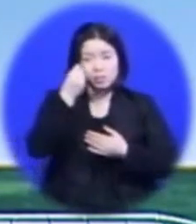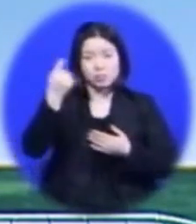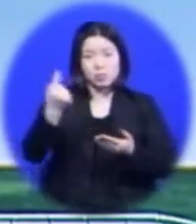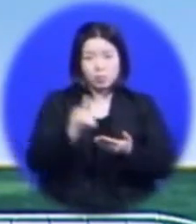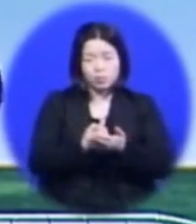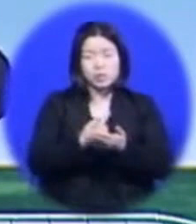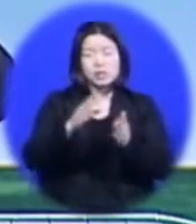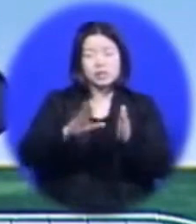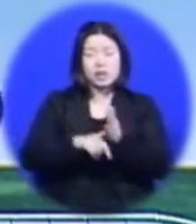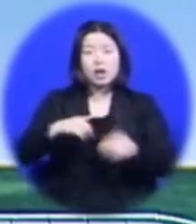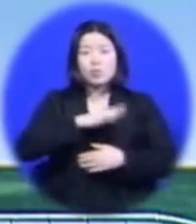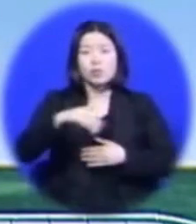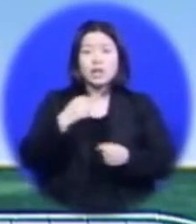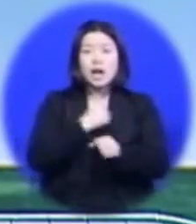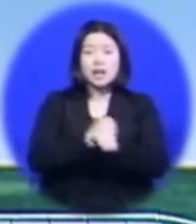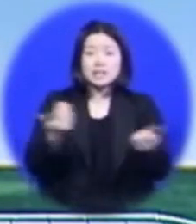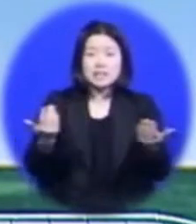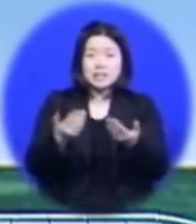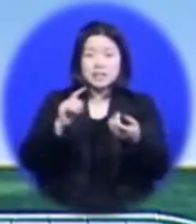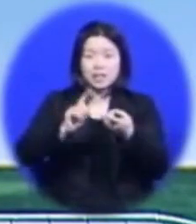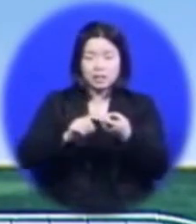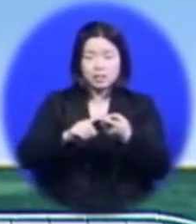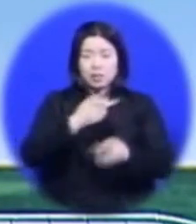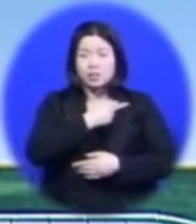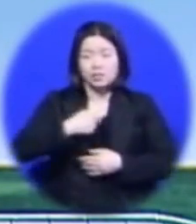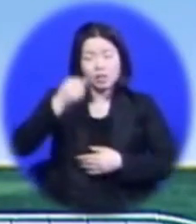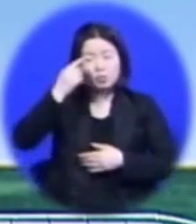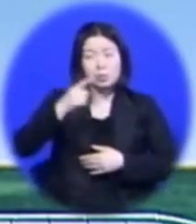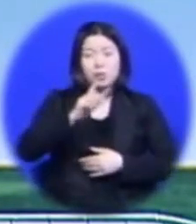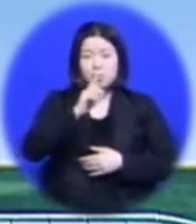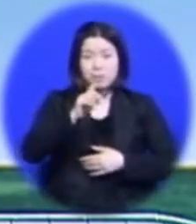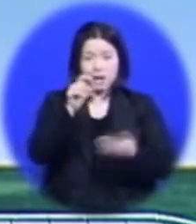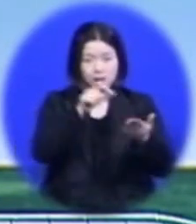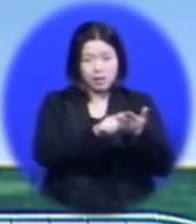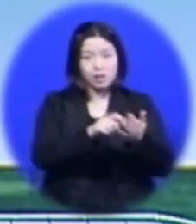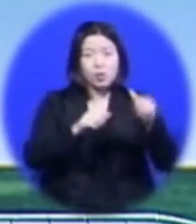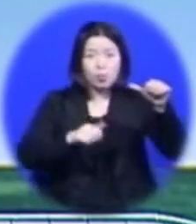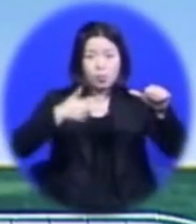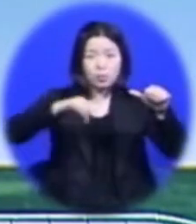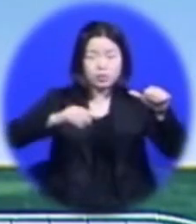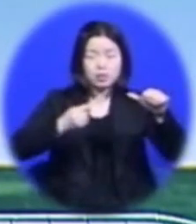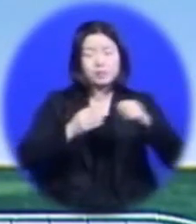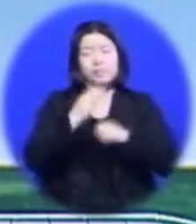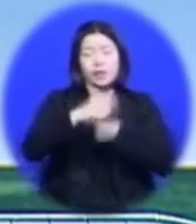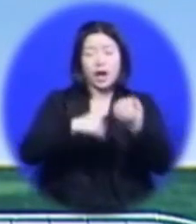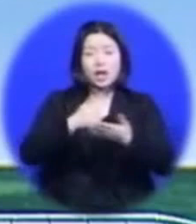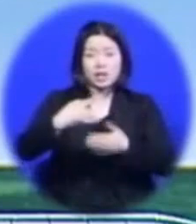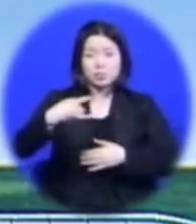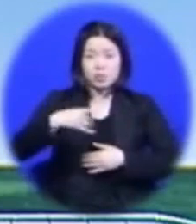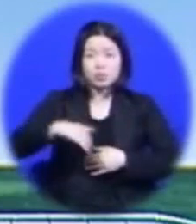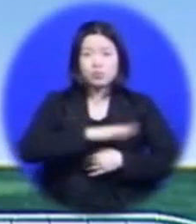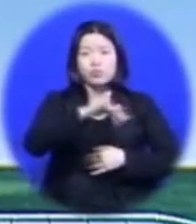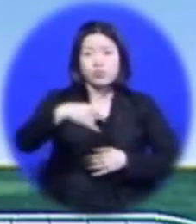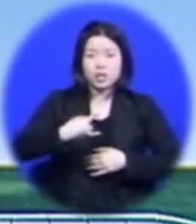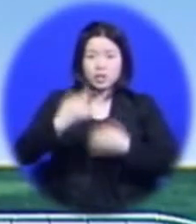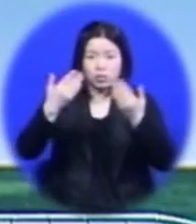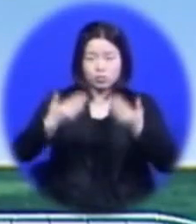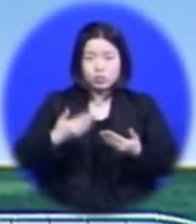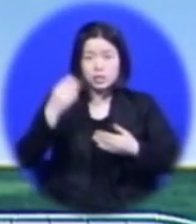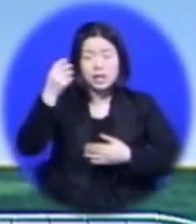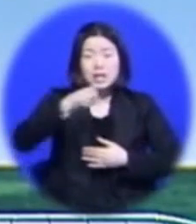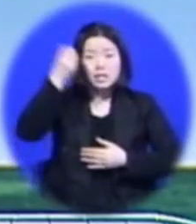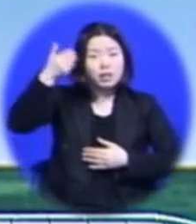성령님께서 우리에게 하시는 일에 대하여 사도 바울이 이렇게 말합니다. 5절에 하나님께서 우리에게 주신 성령을